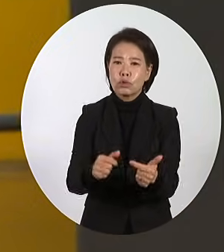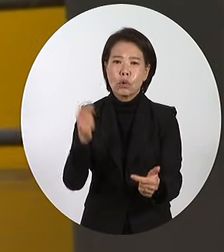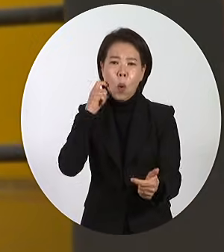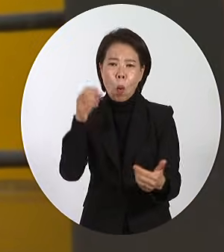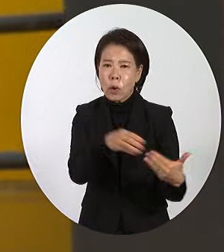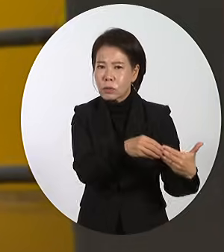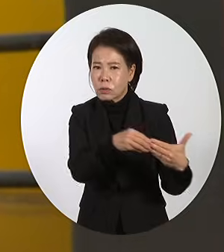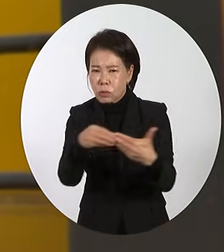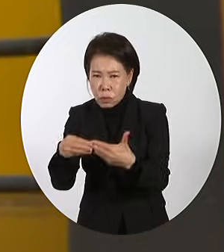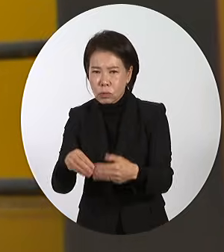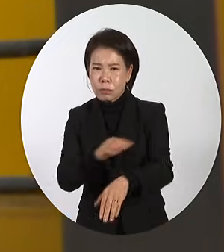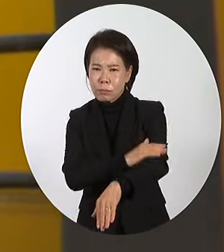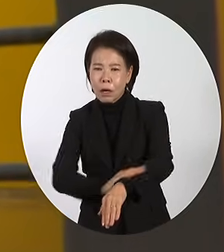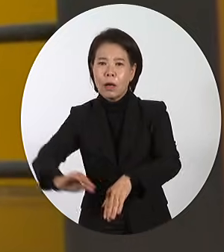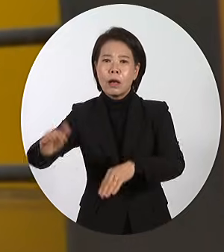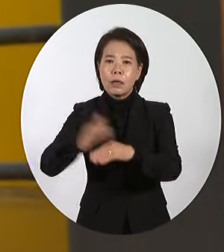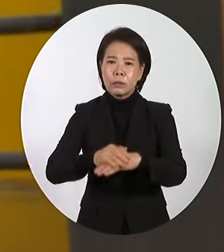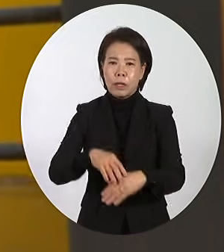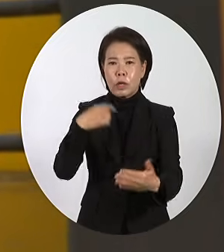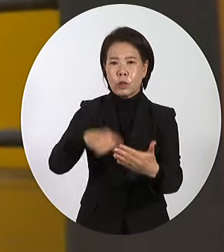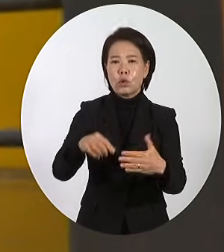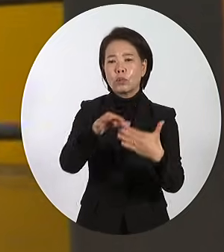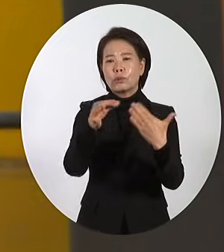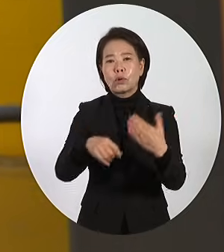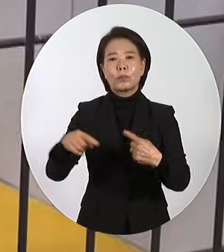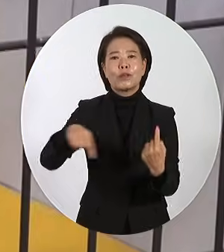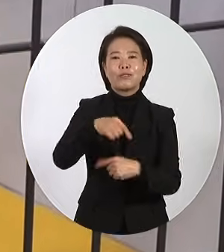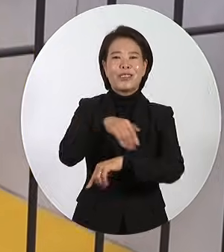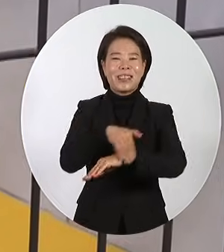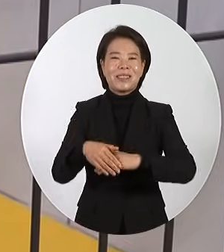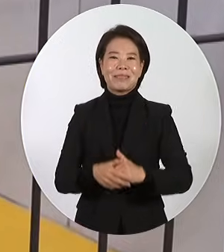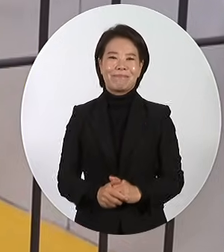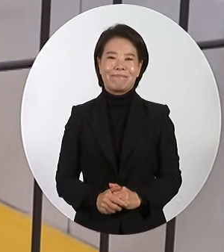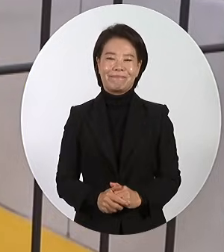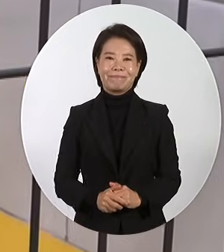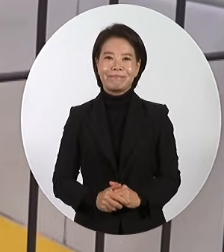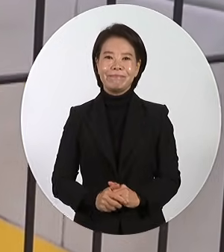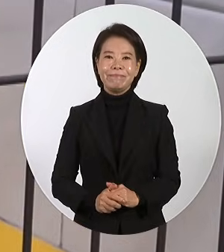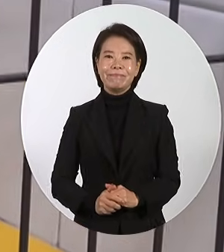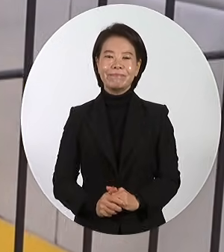나서며 행동 교정과 교육 프로그램도 운영할 예정입니다.